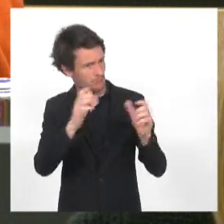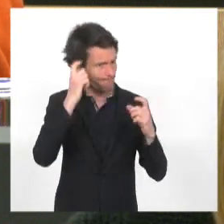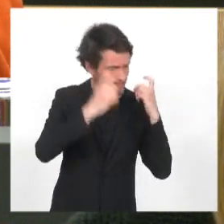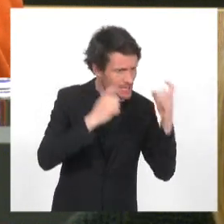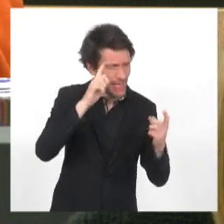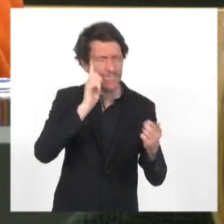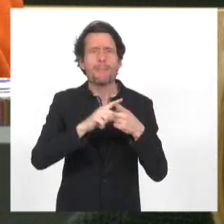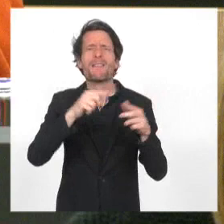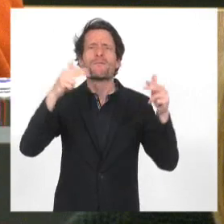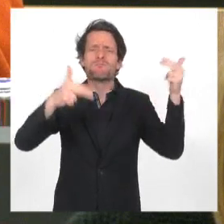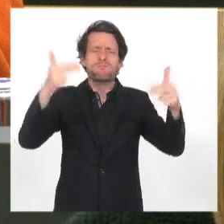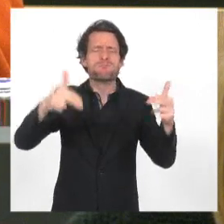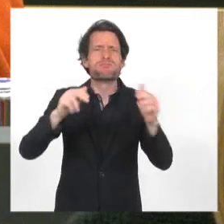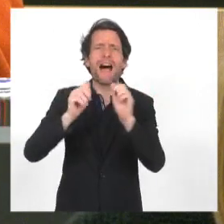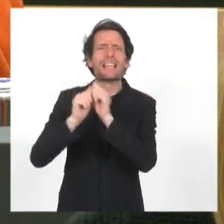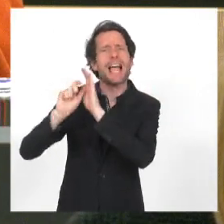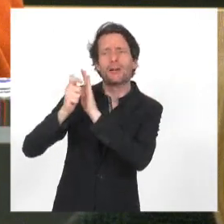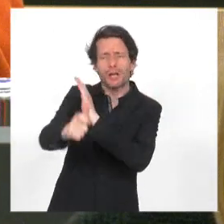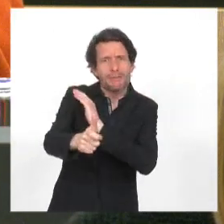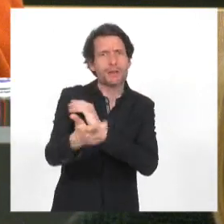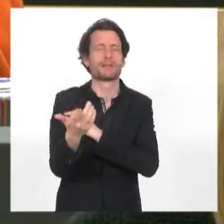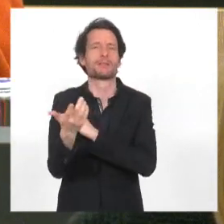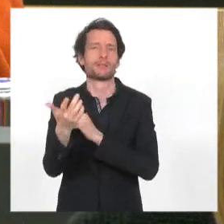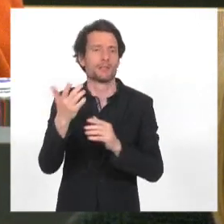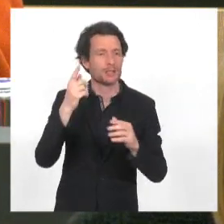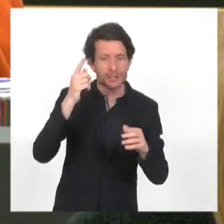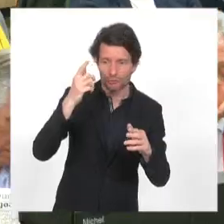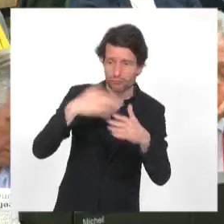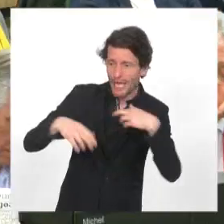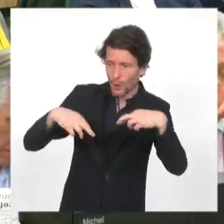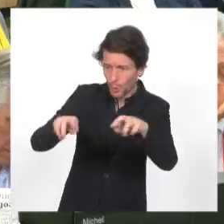algorithmique de l'espace public et des transports au sein de la métropole lilloise. Merci.